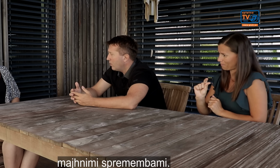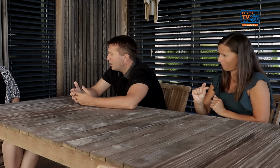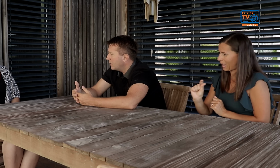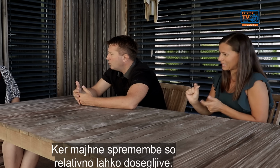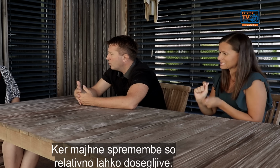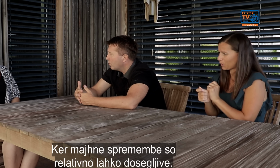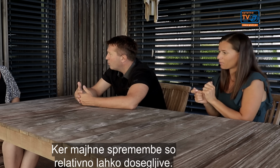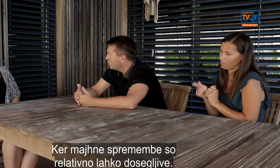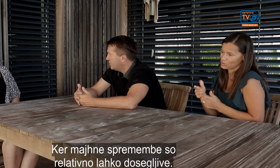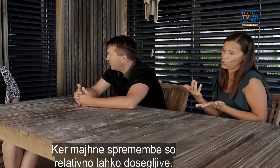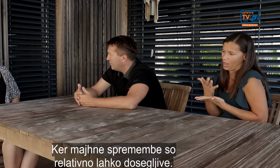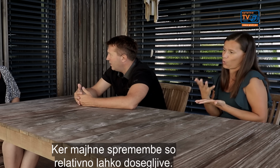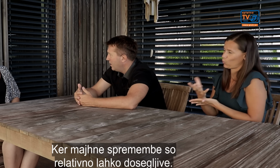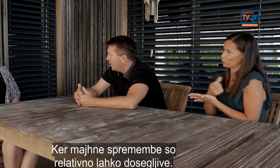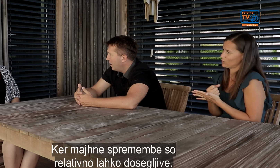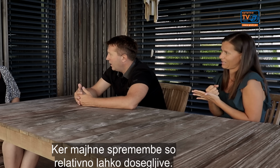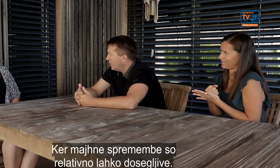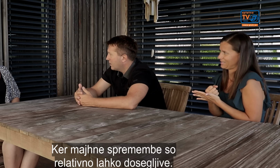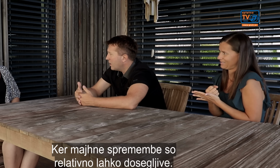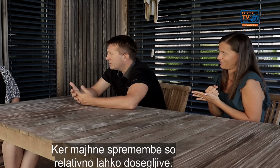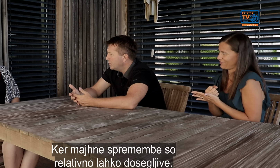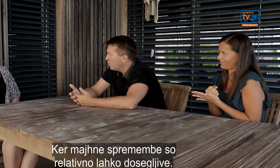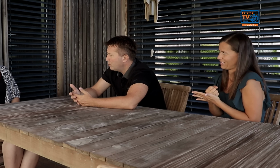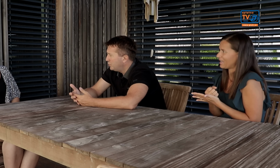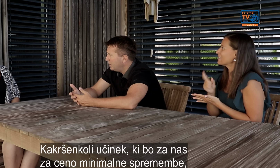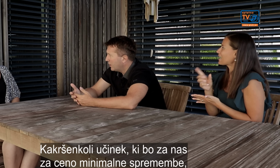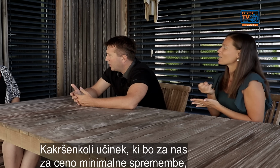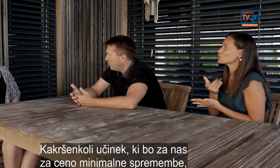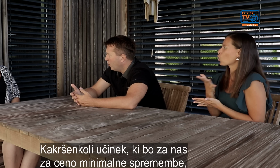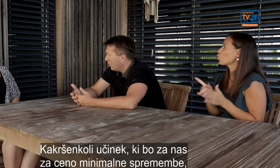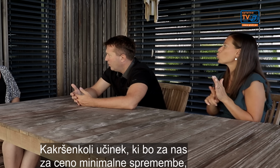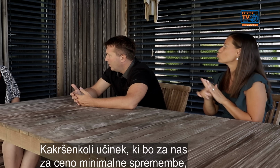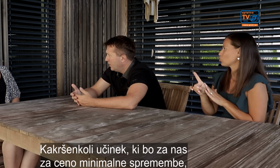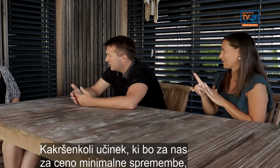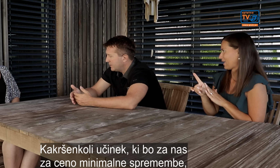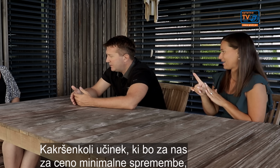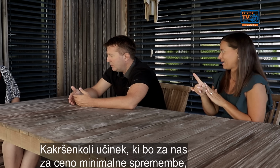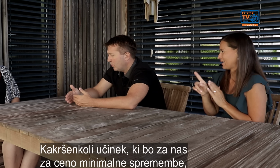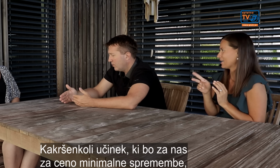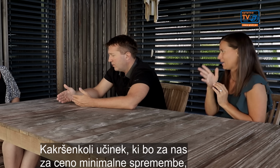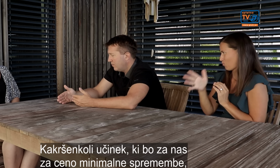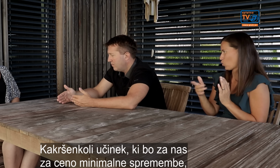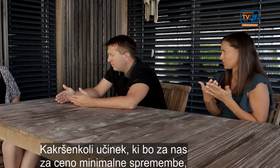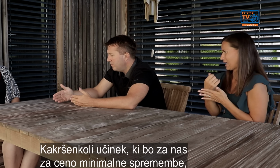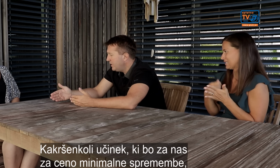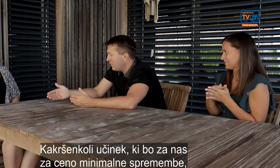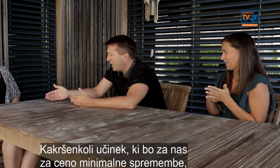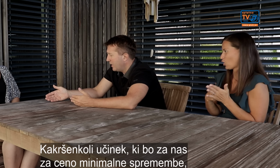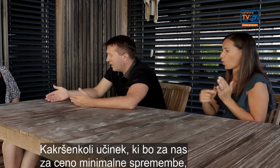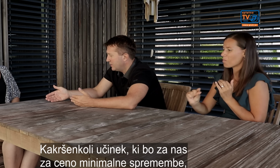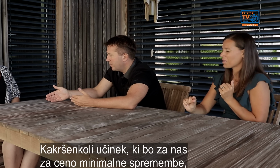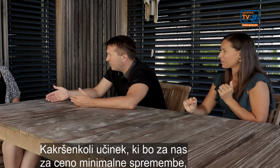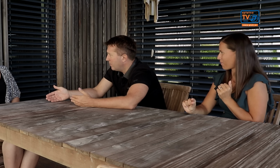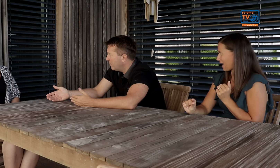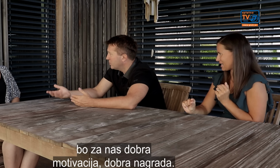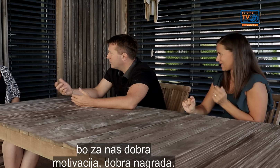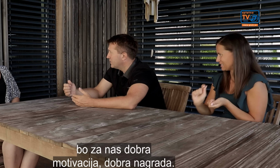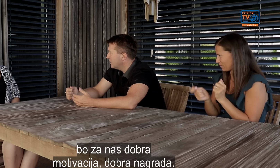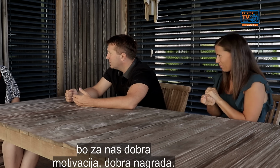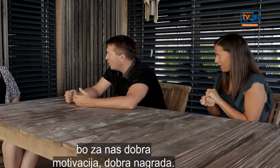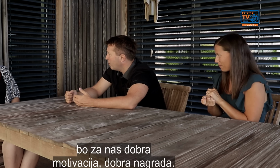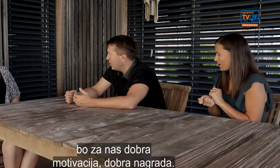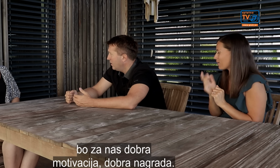so relativno lahko dosegljive in kakršnikoli učinek, ki bo za ceno minimalne spremembe,